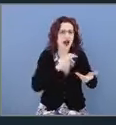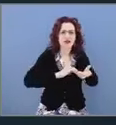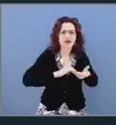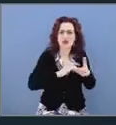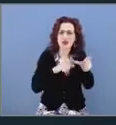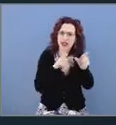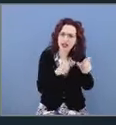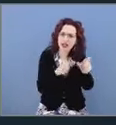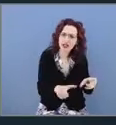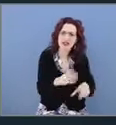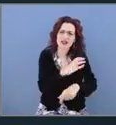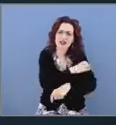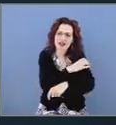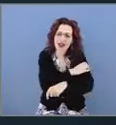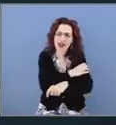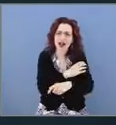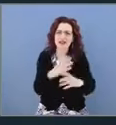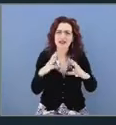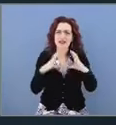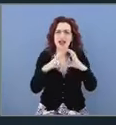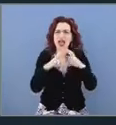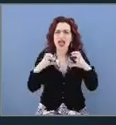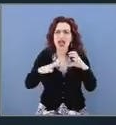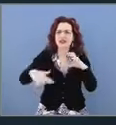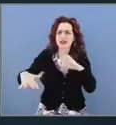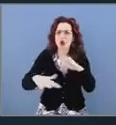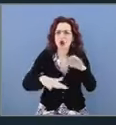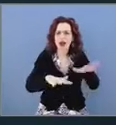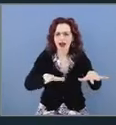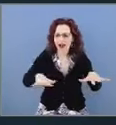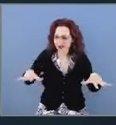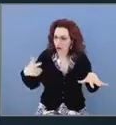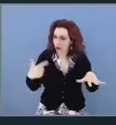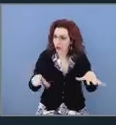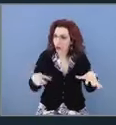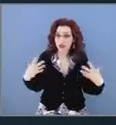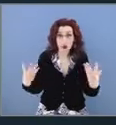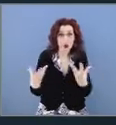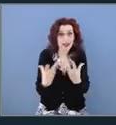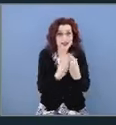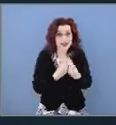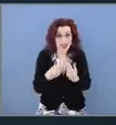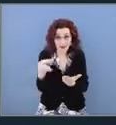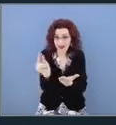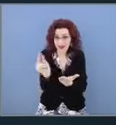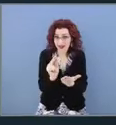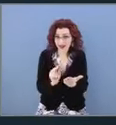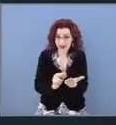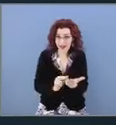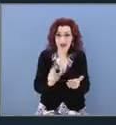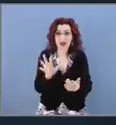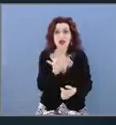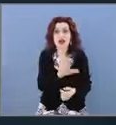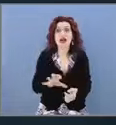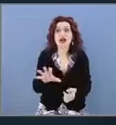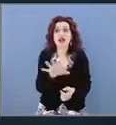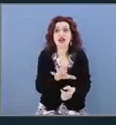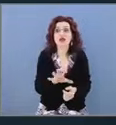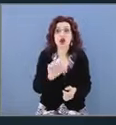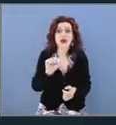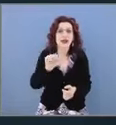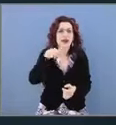per scrivere con loro quali sono effettivamente le priorità nella nostra regione. Questo a cosa serve? Serve a